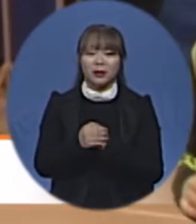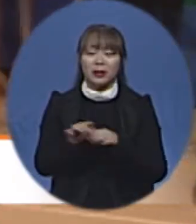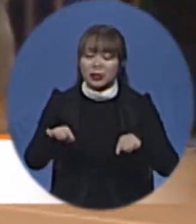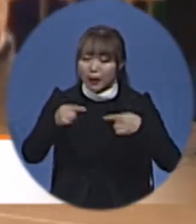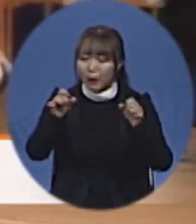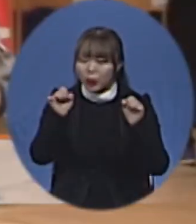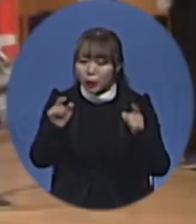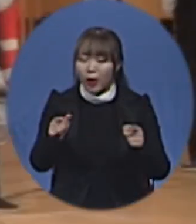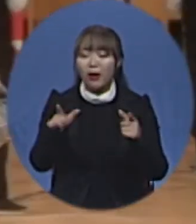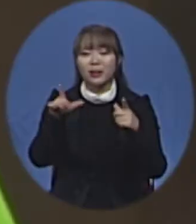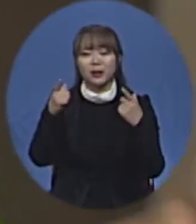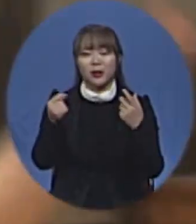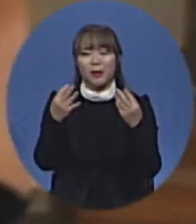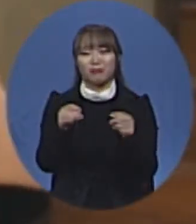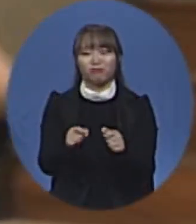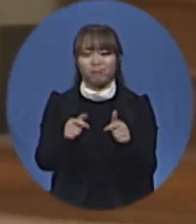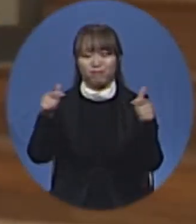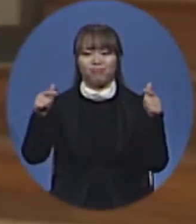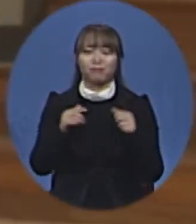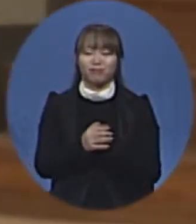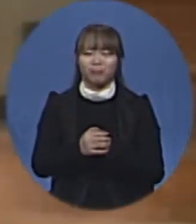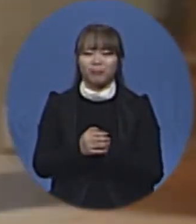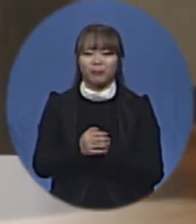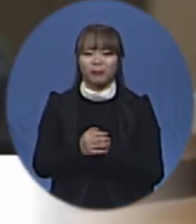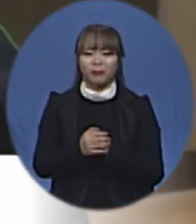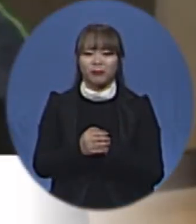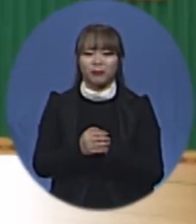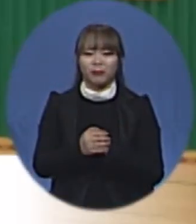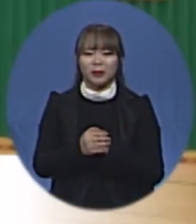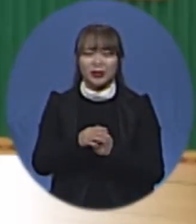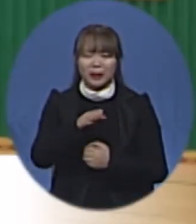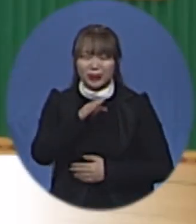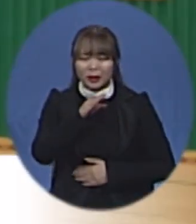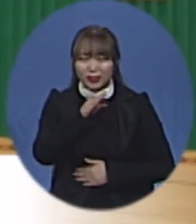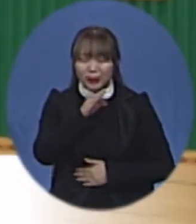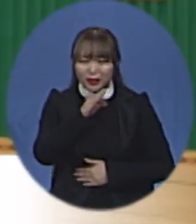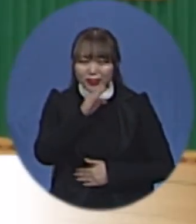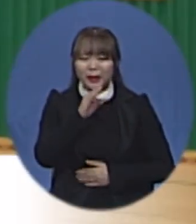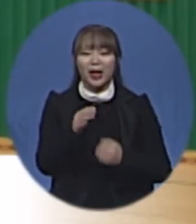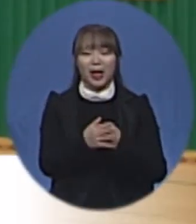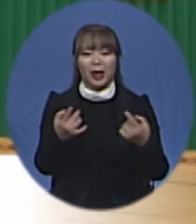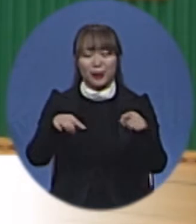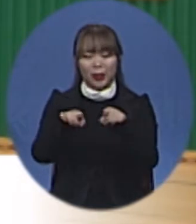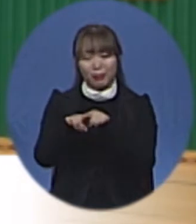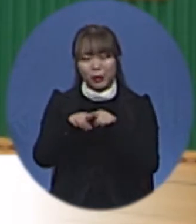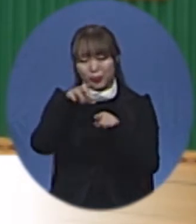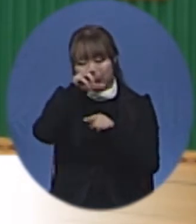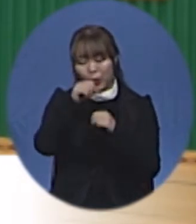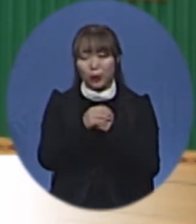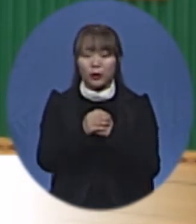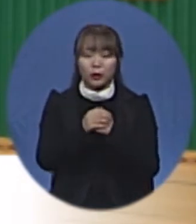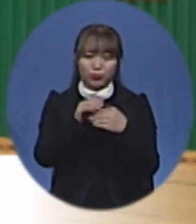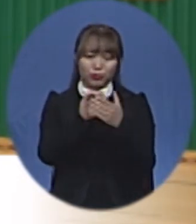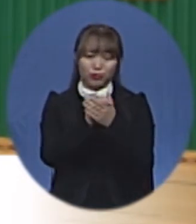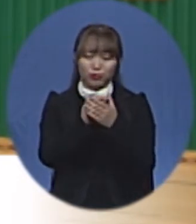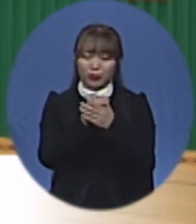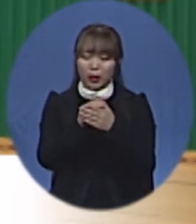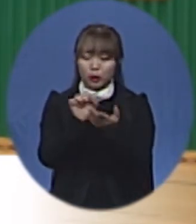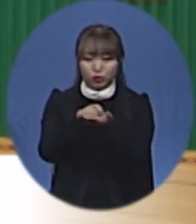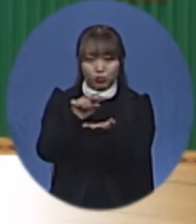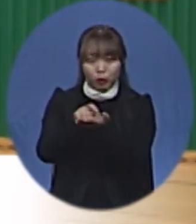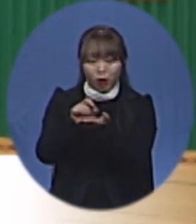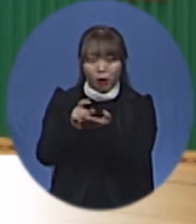참여 기회가 그만큼 많아졌습니다. 진심으로 진짜 같이 하면 좋고 축구